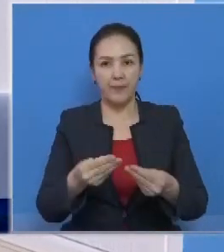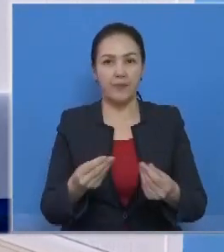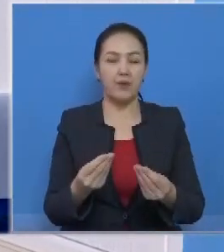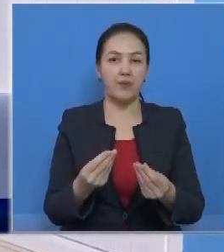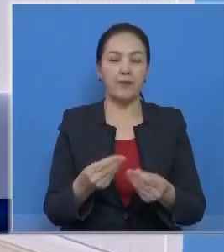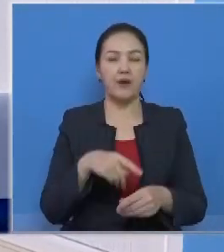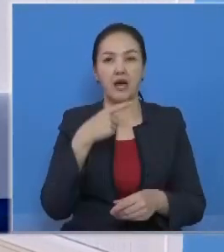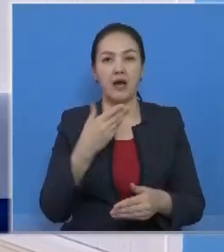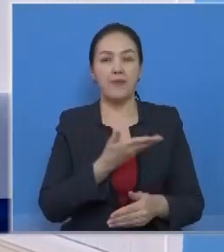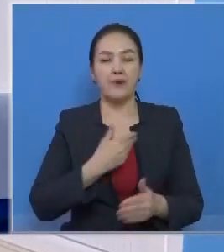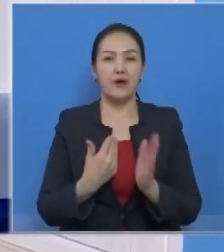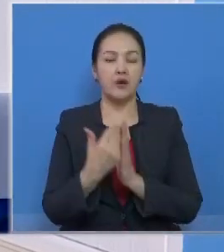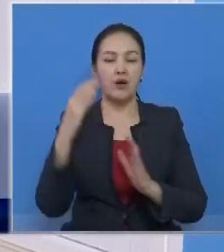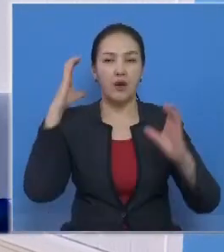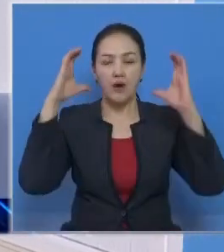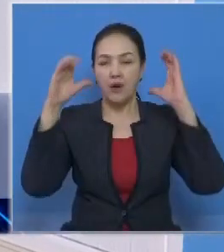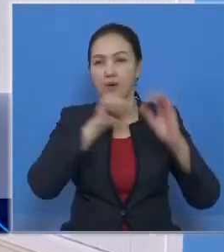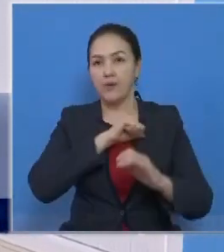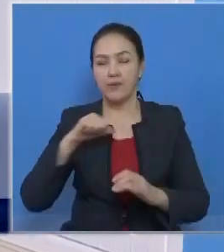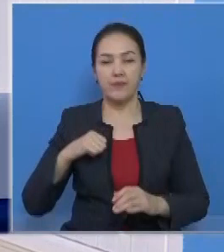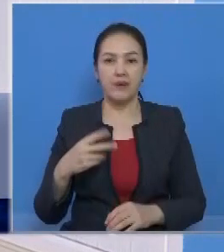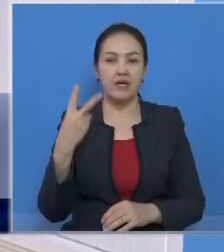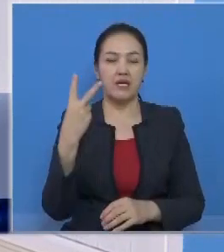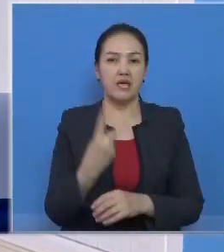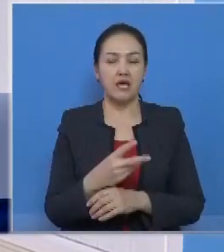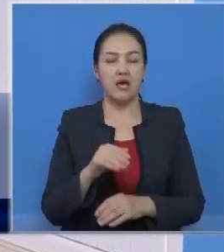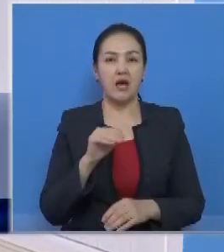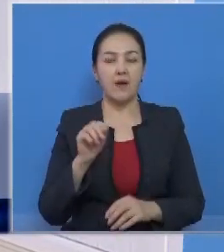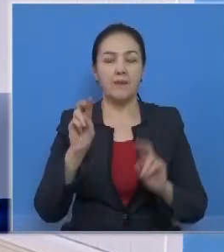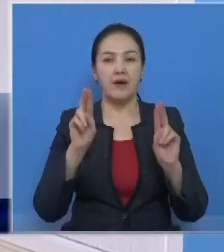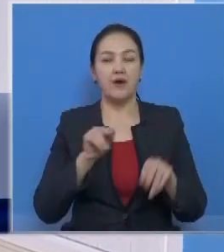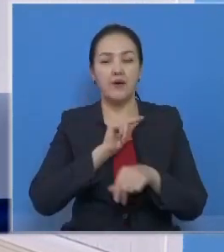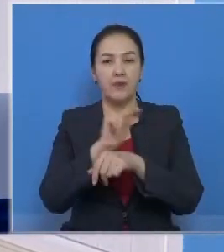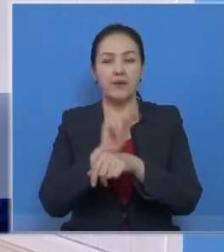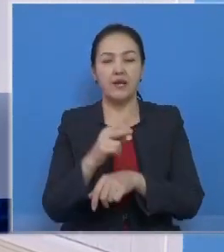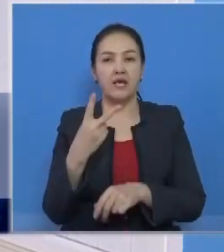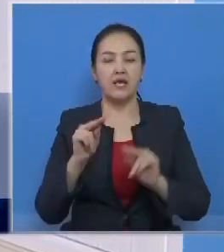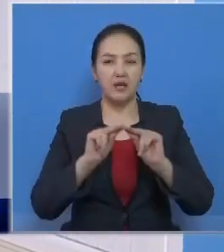мысалы айтатын болса, біздің жоғары оқу орнымыздан өзінің 2 профессор оқытушылық құрамынан 2